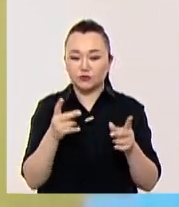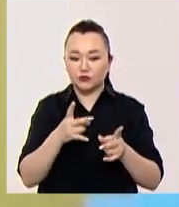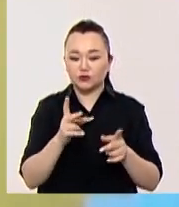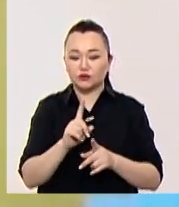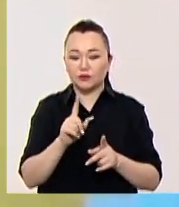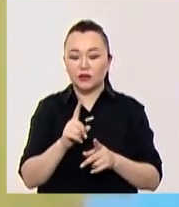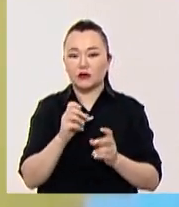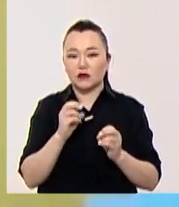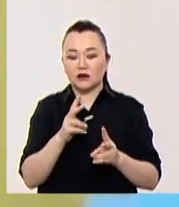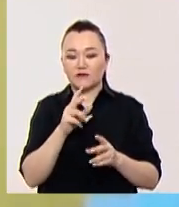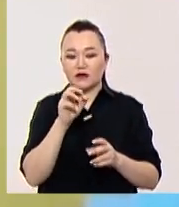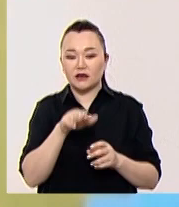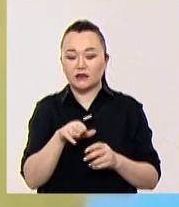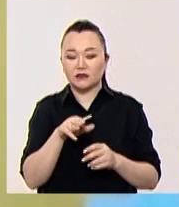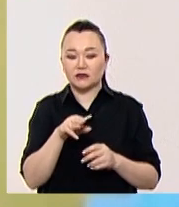как вариант